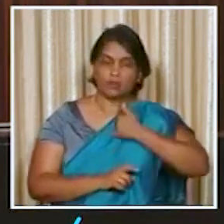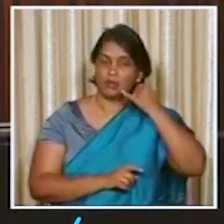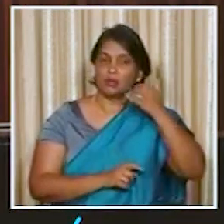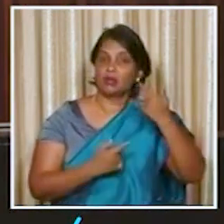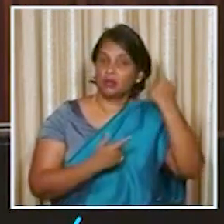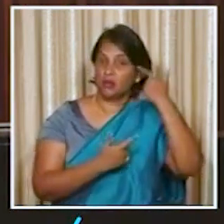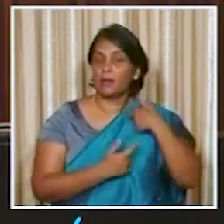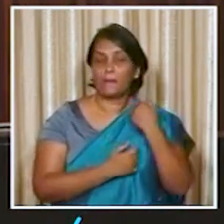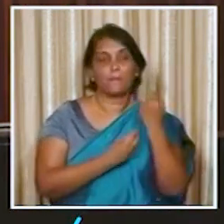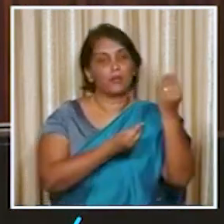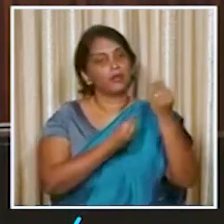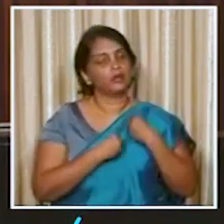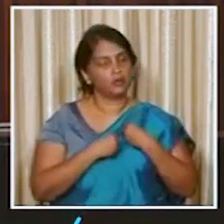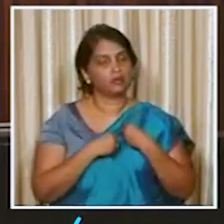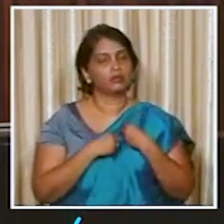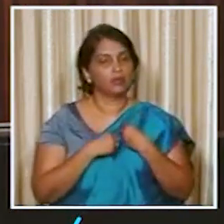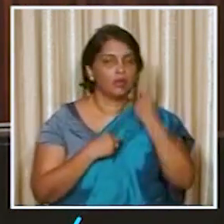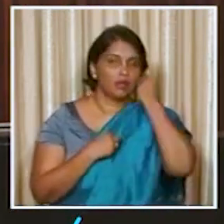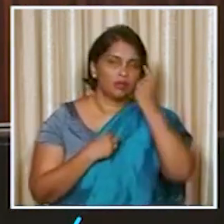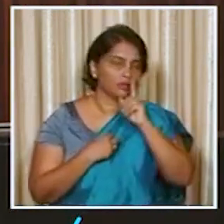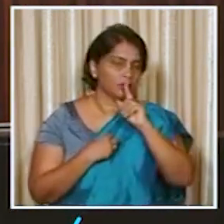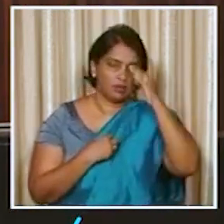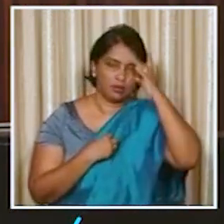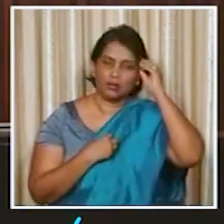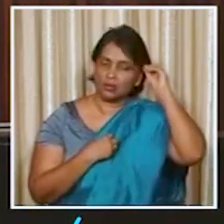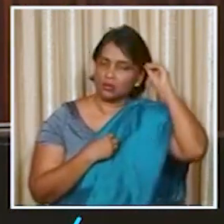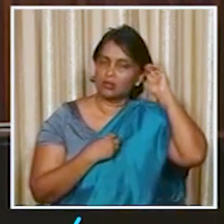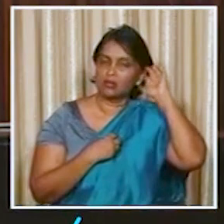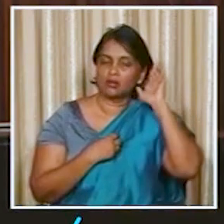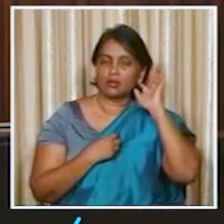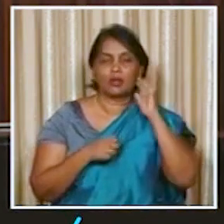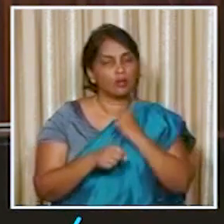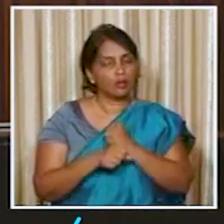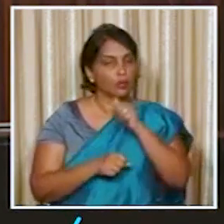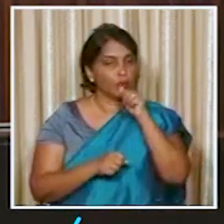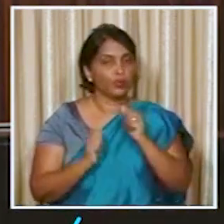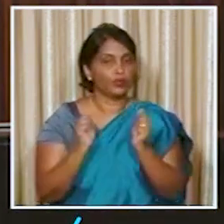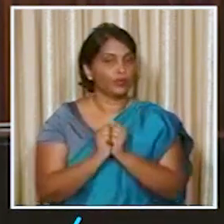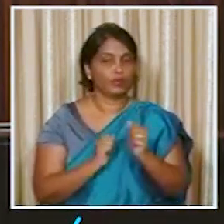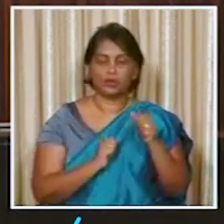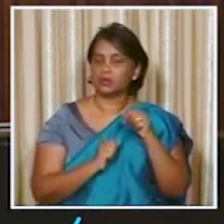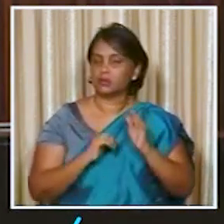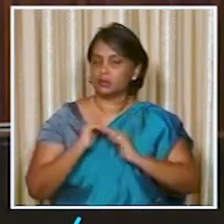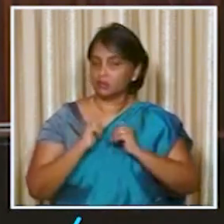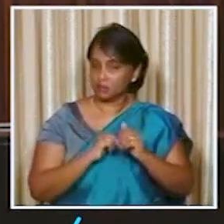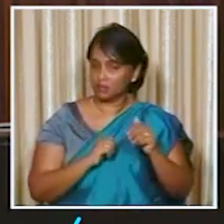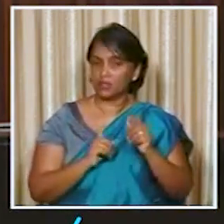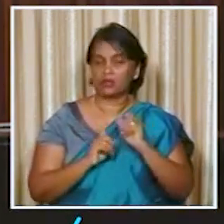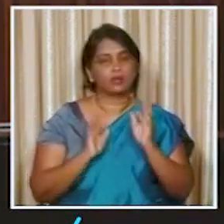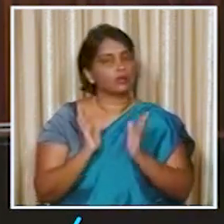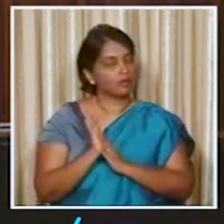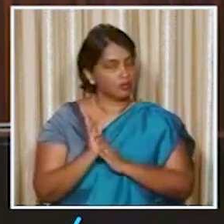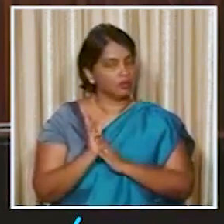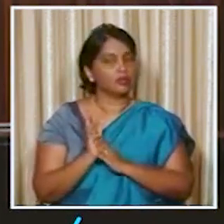වෙත බලය ලබා දීමේ ක්‍රියාවලිය ගැන අදහස් විමසා සිටියේ. රජයේ අත්‍යවශ්‍ය කටයුතු ඉටු කිරීමට